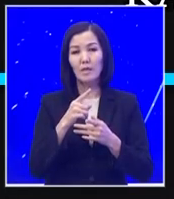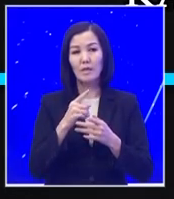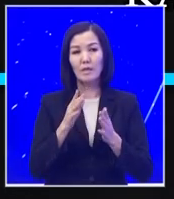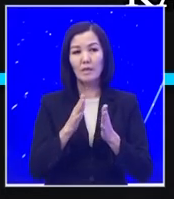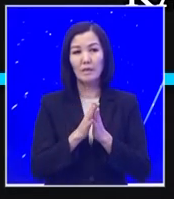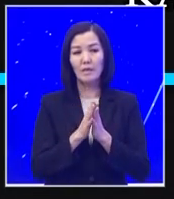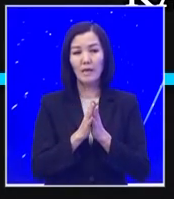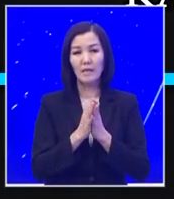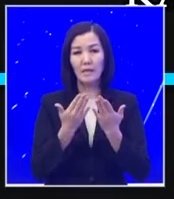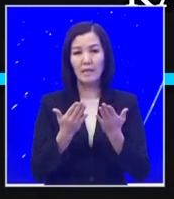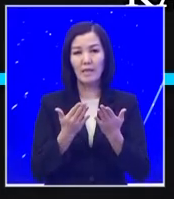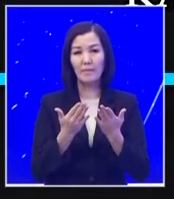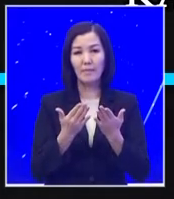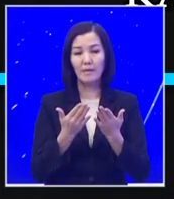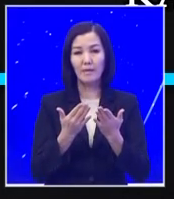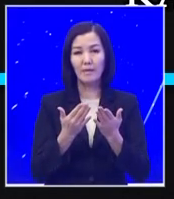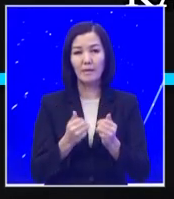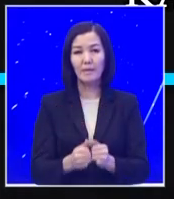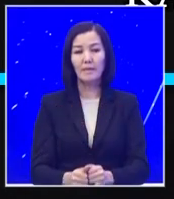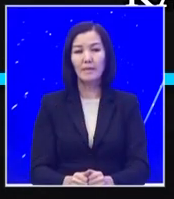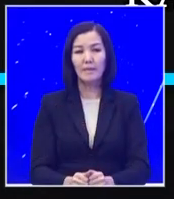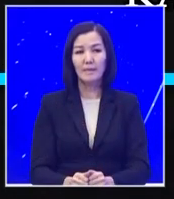қайраған еркін черкес бір қаһарлы.